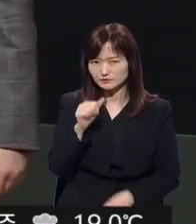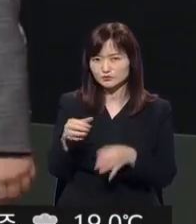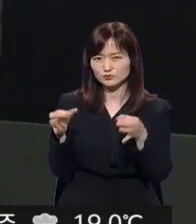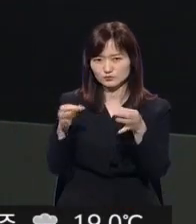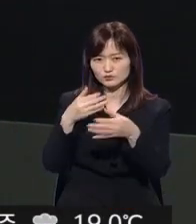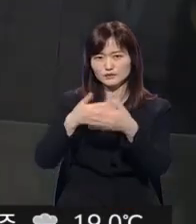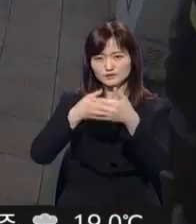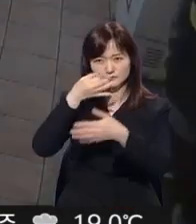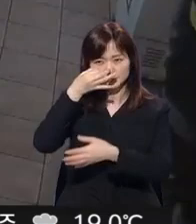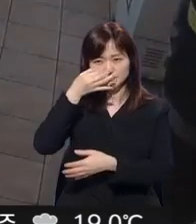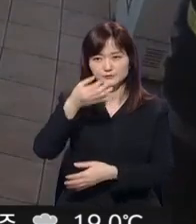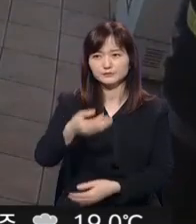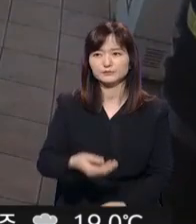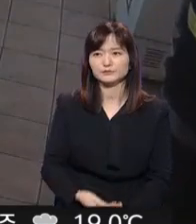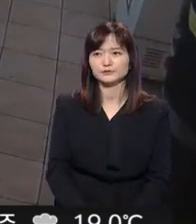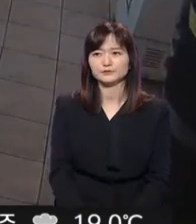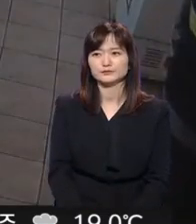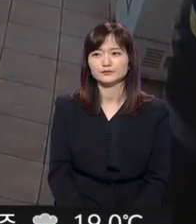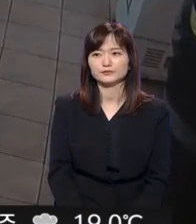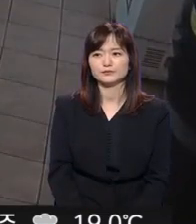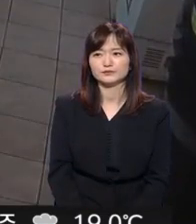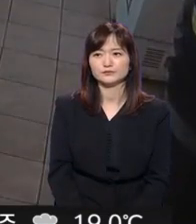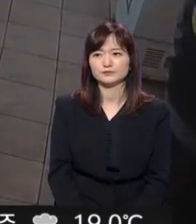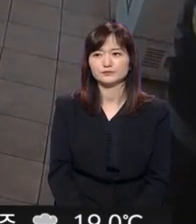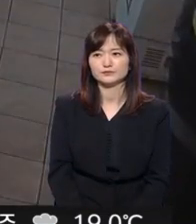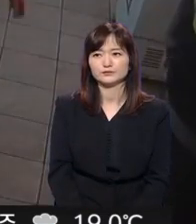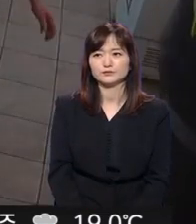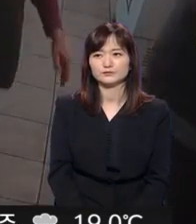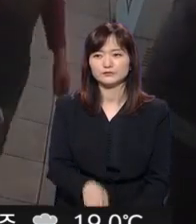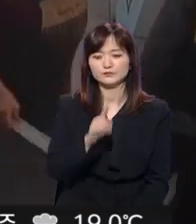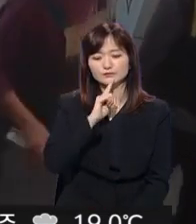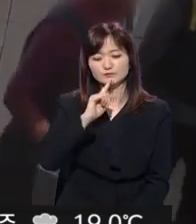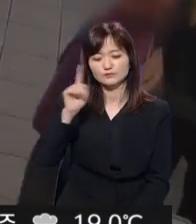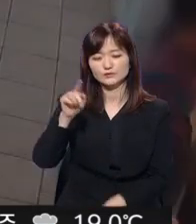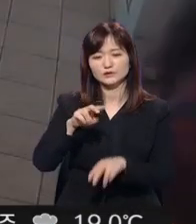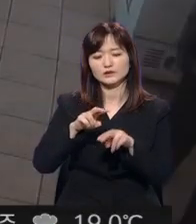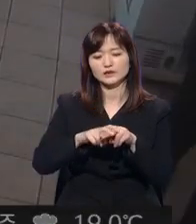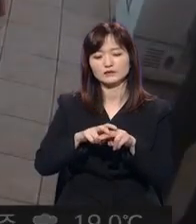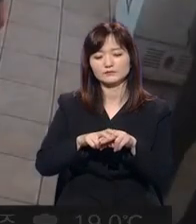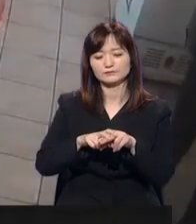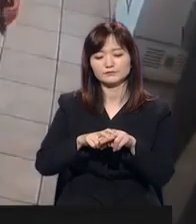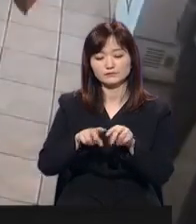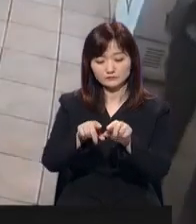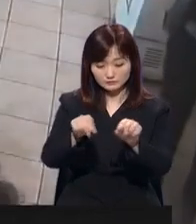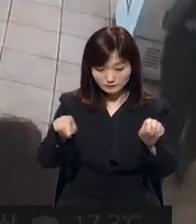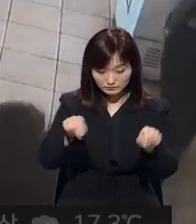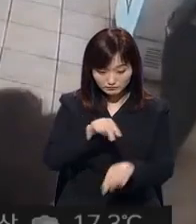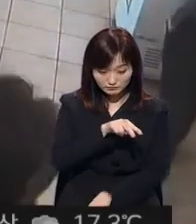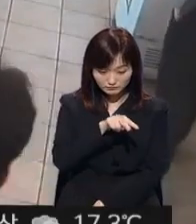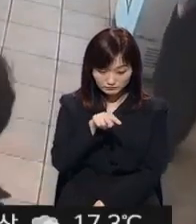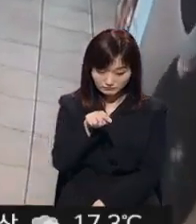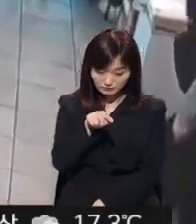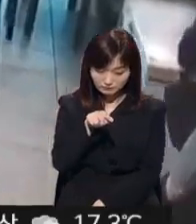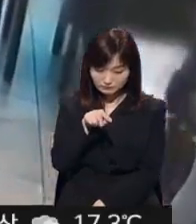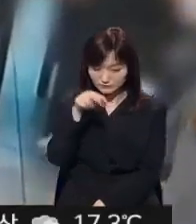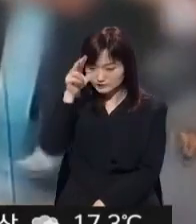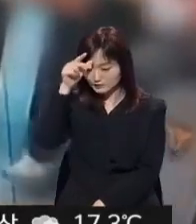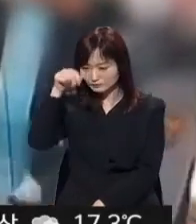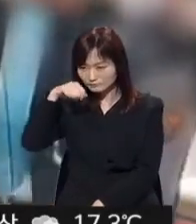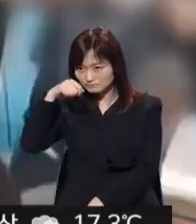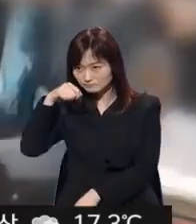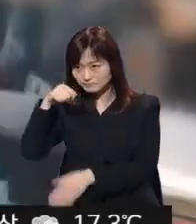만나보시죠. 자, 음식을 앞에 두고 멍하니 계시는 어르신. 자, 식사 마치고 나서는 경찰들. 왜 안 드시지?